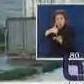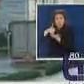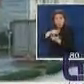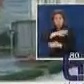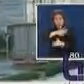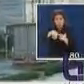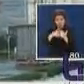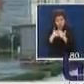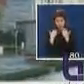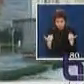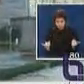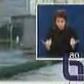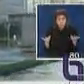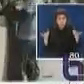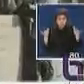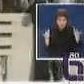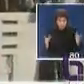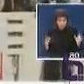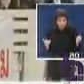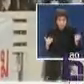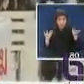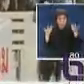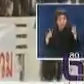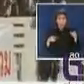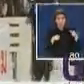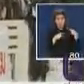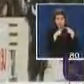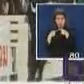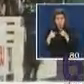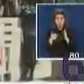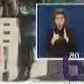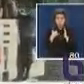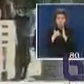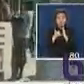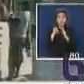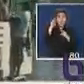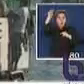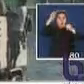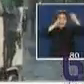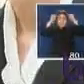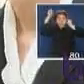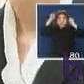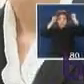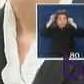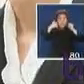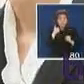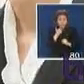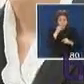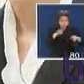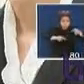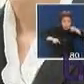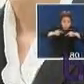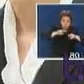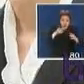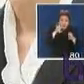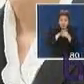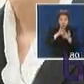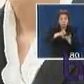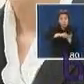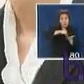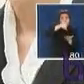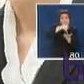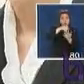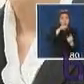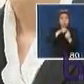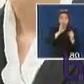ดรายการในวันนี้นะคะดิฉันก็จะลงไปยังพื้นที่นครสวรรค์ค่ะเพื่อที่จะไปดูแลการฟื้นฟูและเยียวยาของ